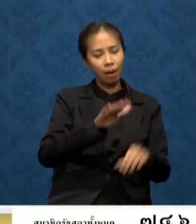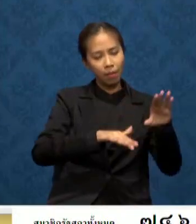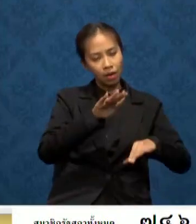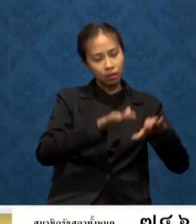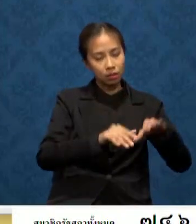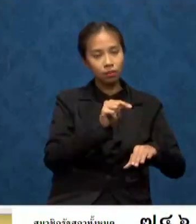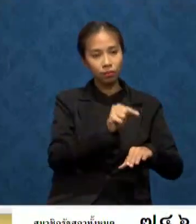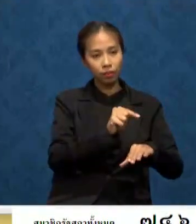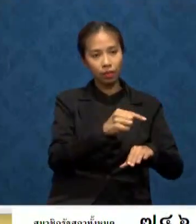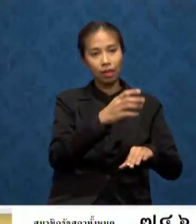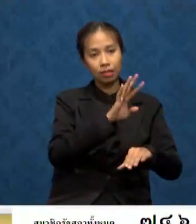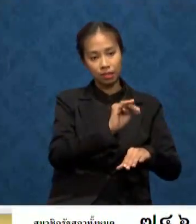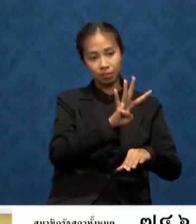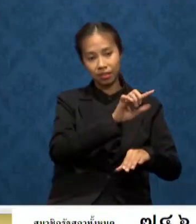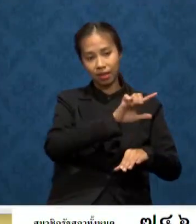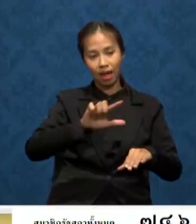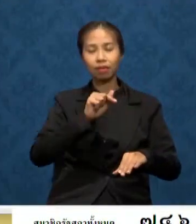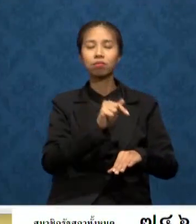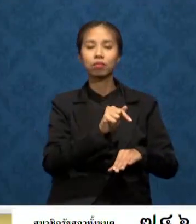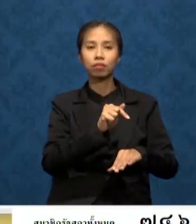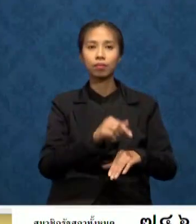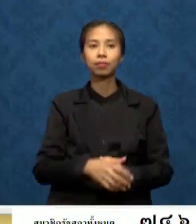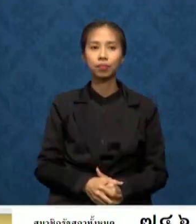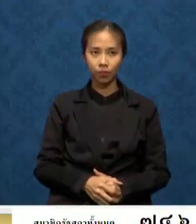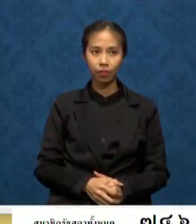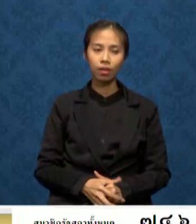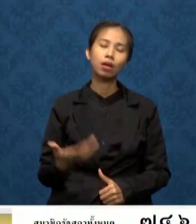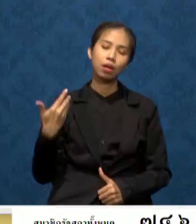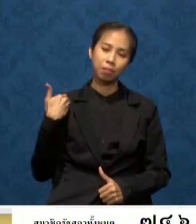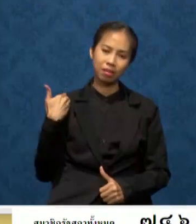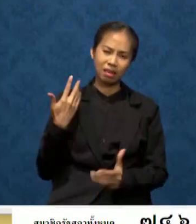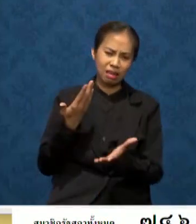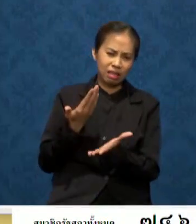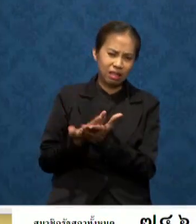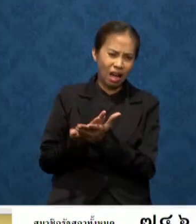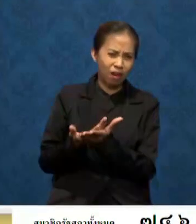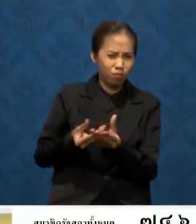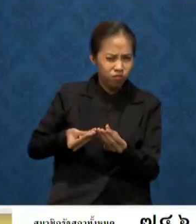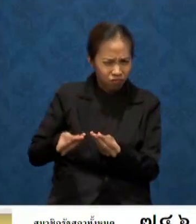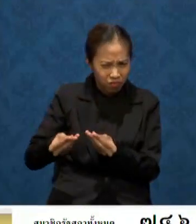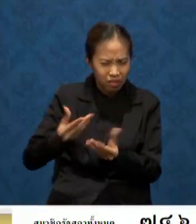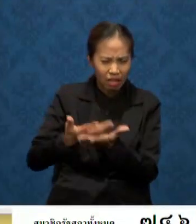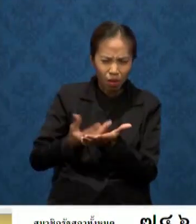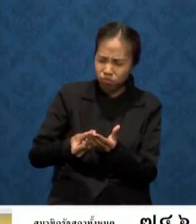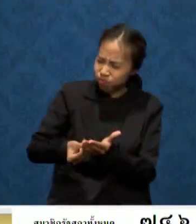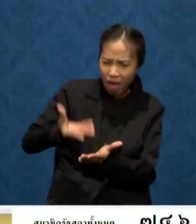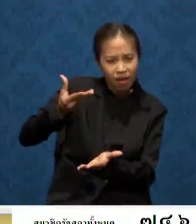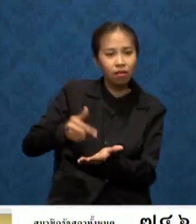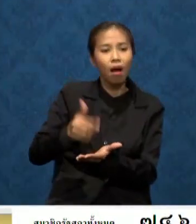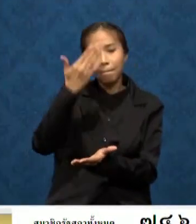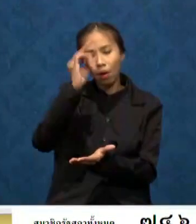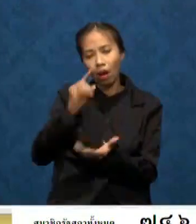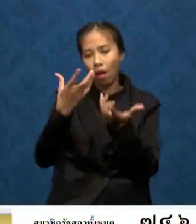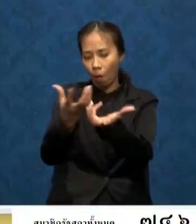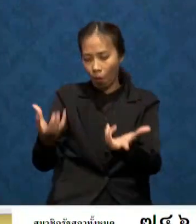ประมาณ 14ล้านบาทนะครับะจะก่อให้เกิดเงินเฟ้อหรือไม่เพราะราคาสินค้าก็จะสูงขึ้น